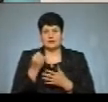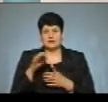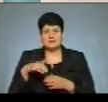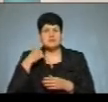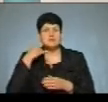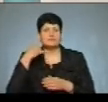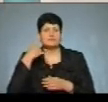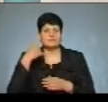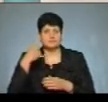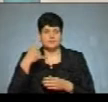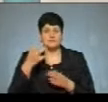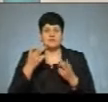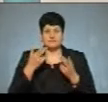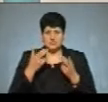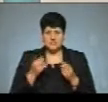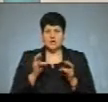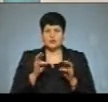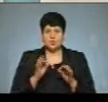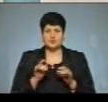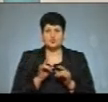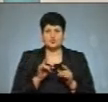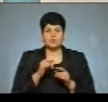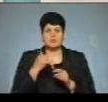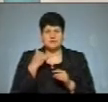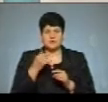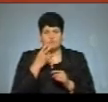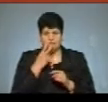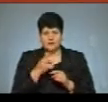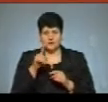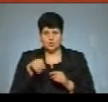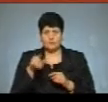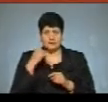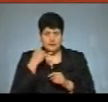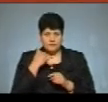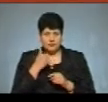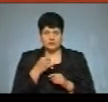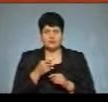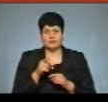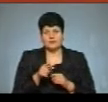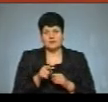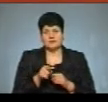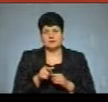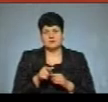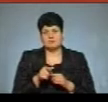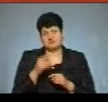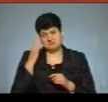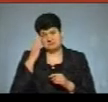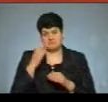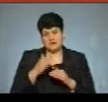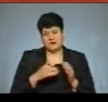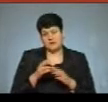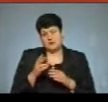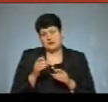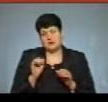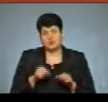дзвону. Звичайно, що в диспетчера висвічується цей номер телефону, тобто він би теоретично, ну і практично